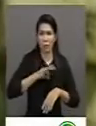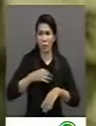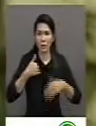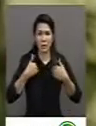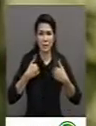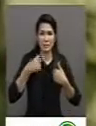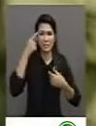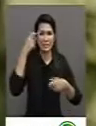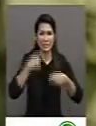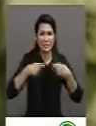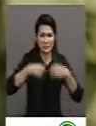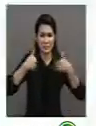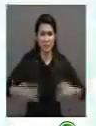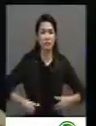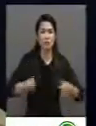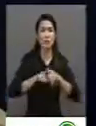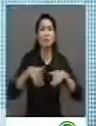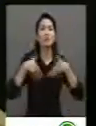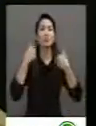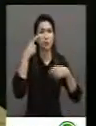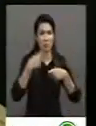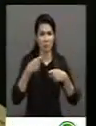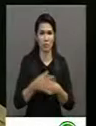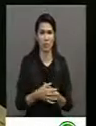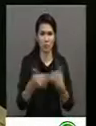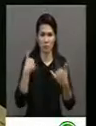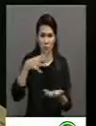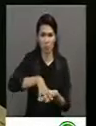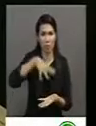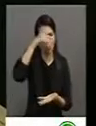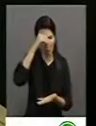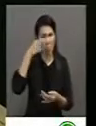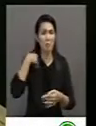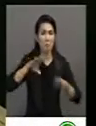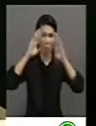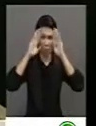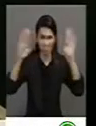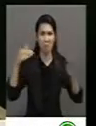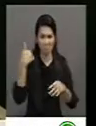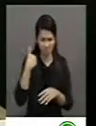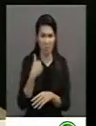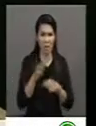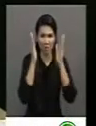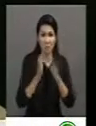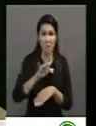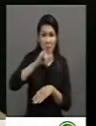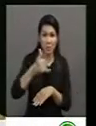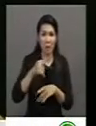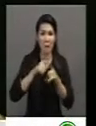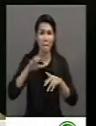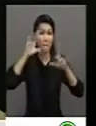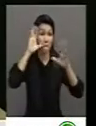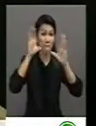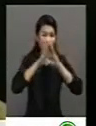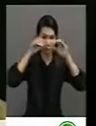ใช้ชีวิตได้อย่างปกติสุขอะค่ะ มีบทเรียนมีประสบการณ์จำนวนมากที่เราผ่านมาแล้วว่าเด็กบางคนที่ภาพของเขาถูกแ